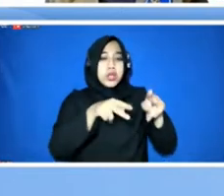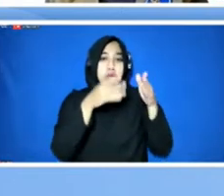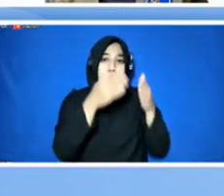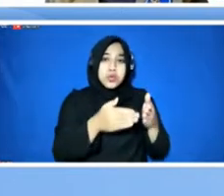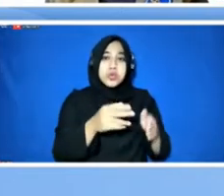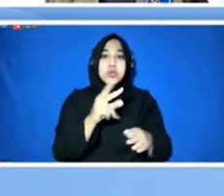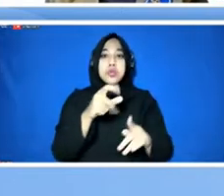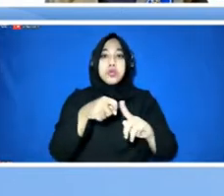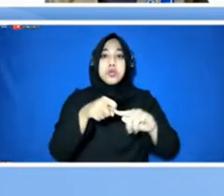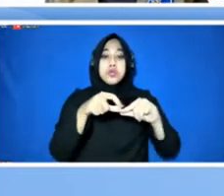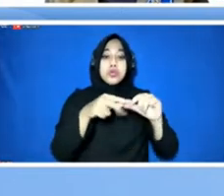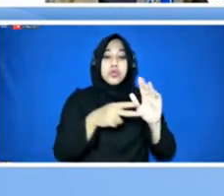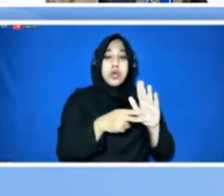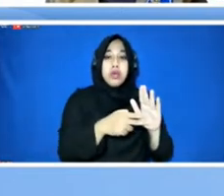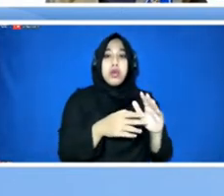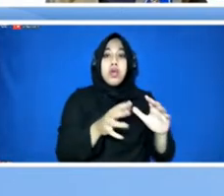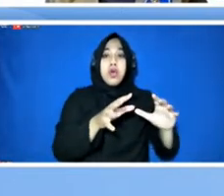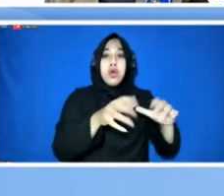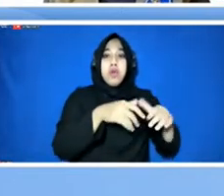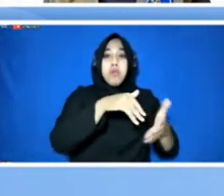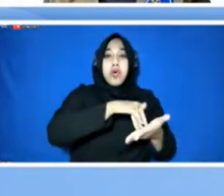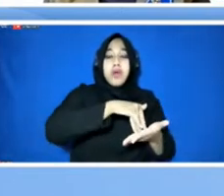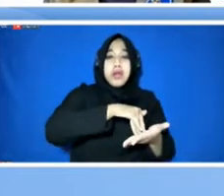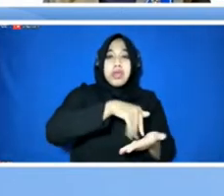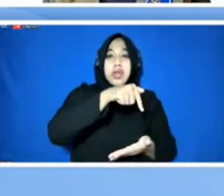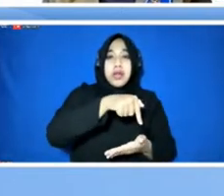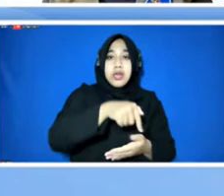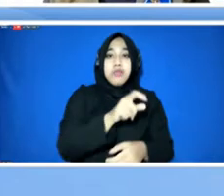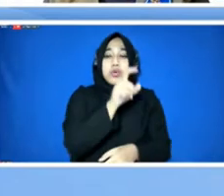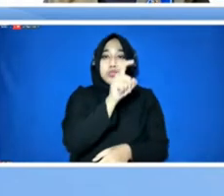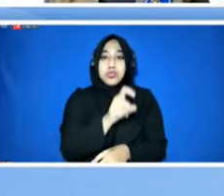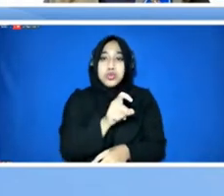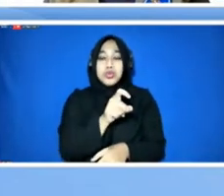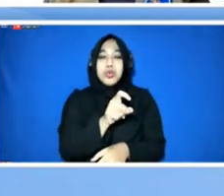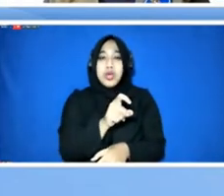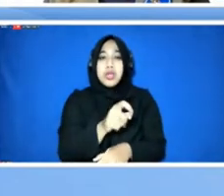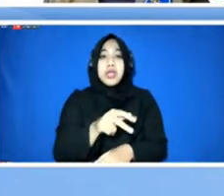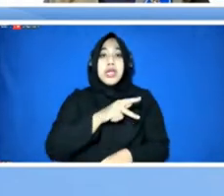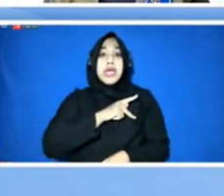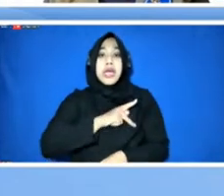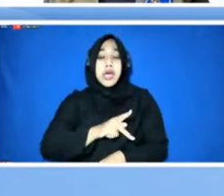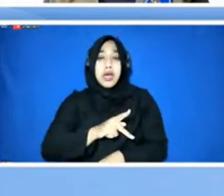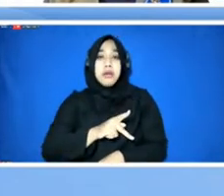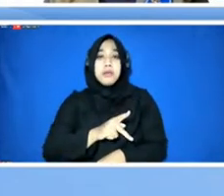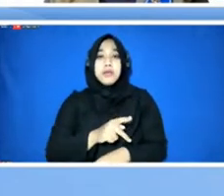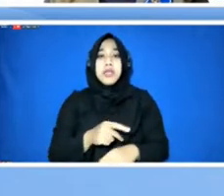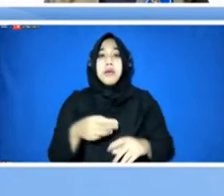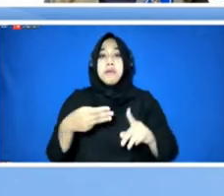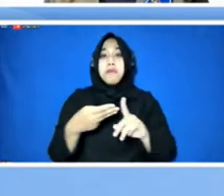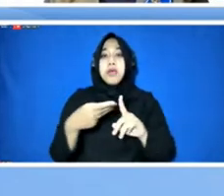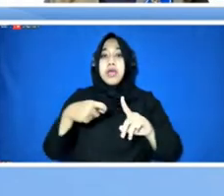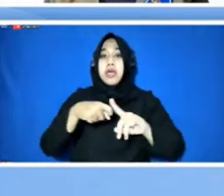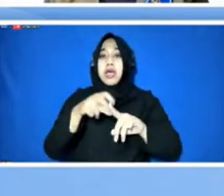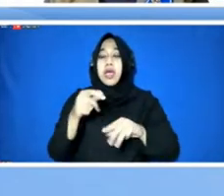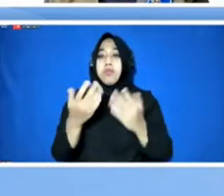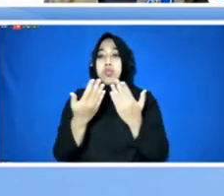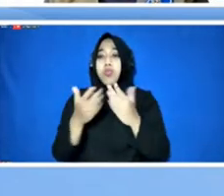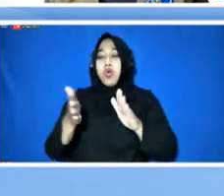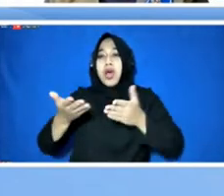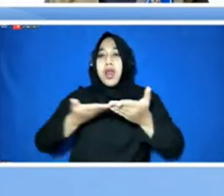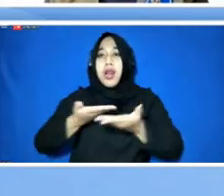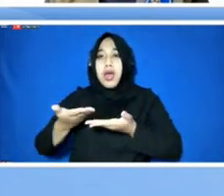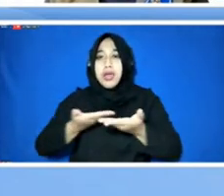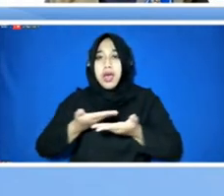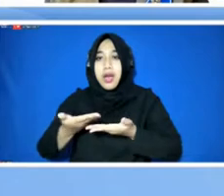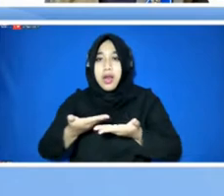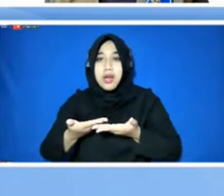ya, ketika penyandang kelompok rentan ini membutuhkan ya. Kami dari BKR itu membuka layanan